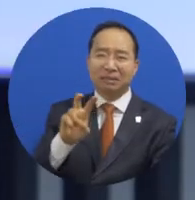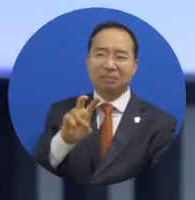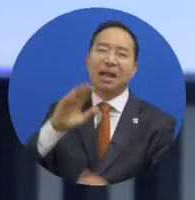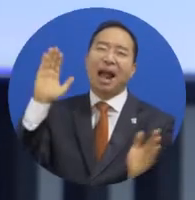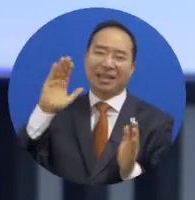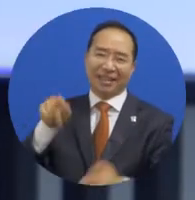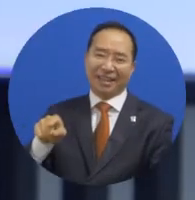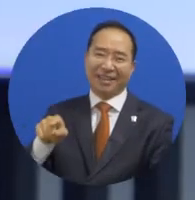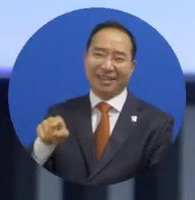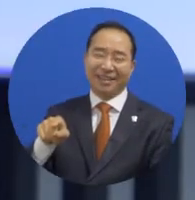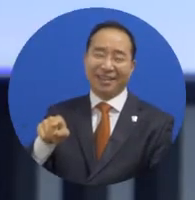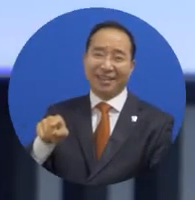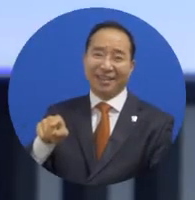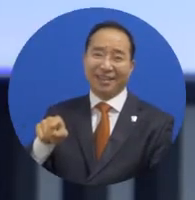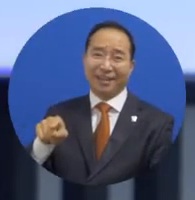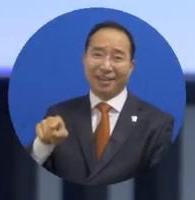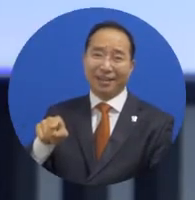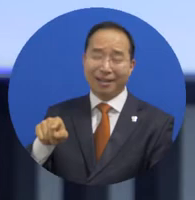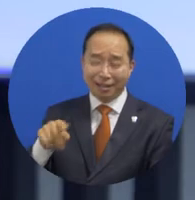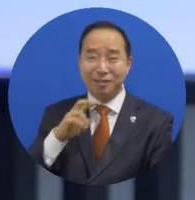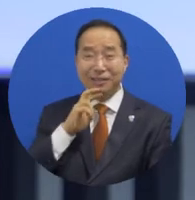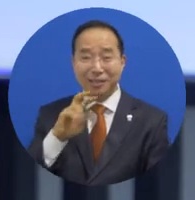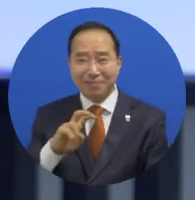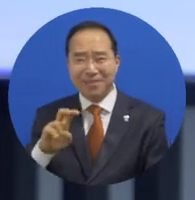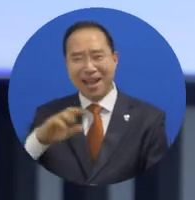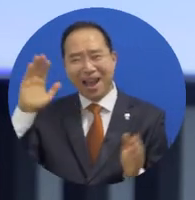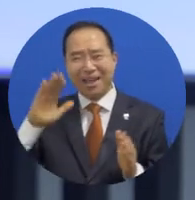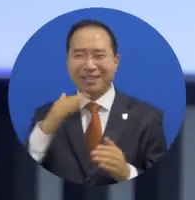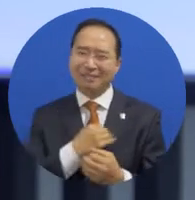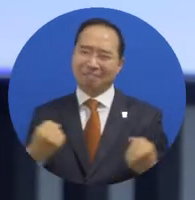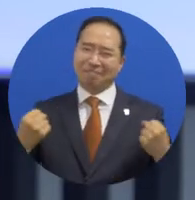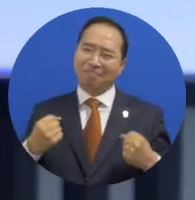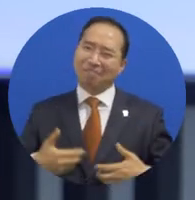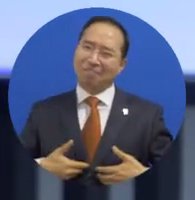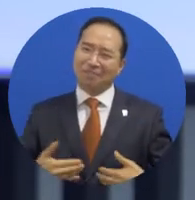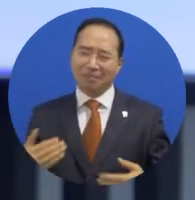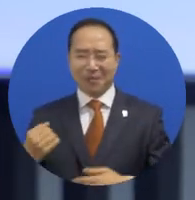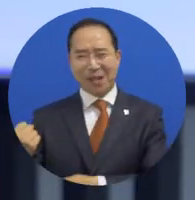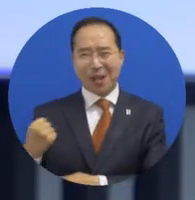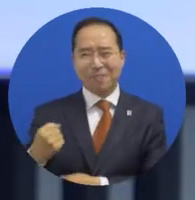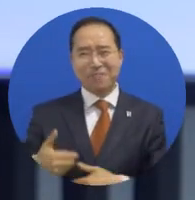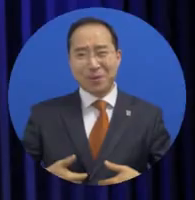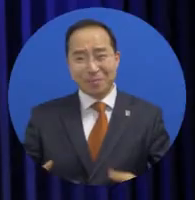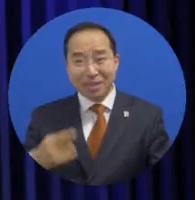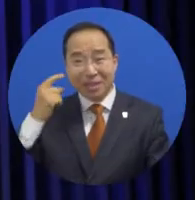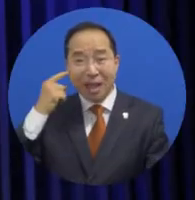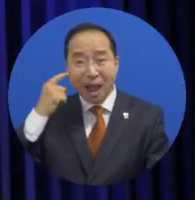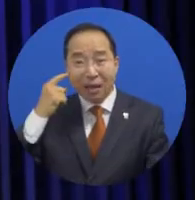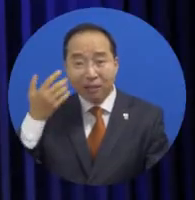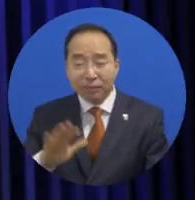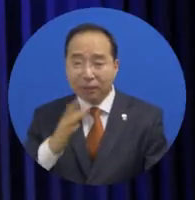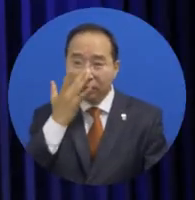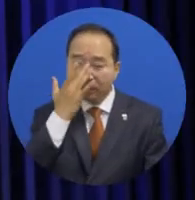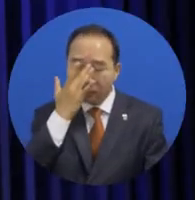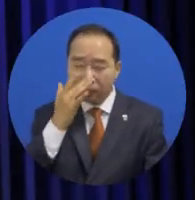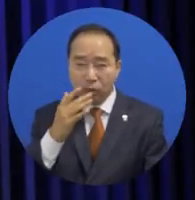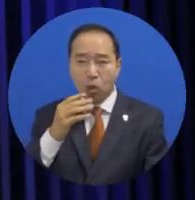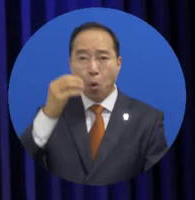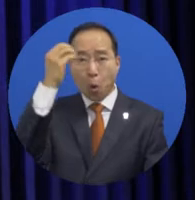학생. 우리는 젊다고 생각을 해서 20살은 체력이 필요 없을 거라고 생각을 하는데 20살을